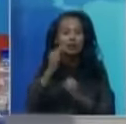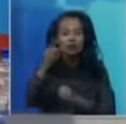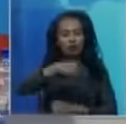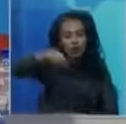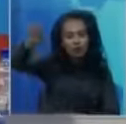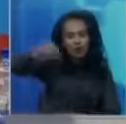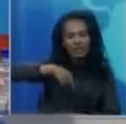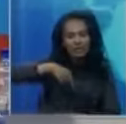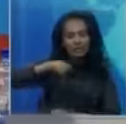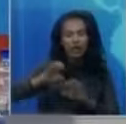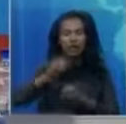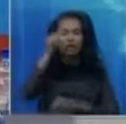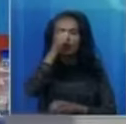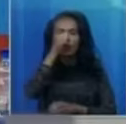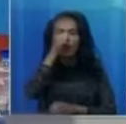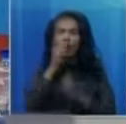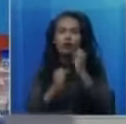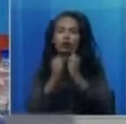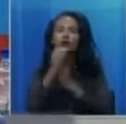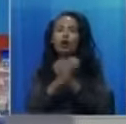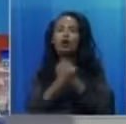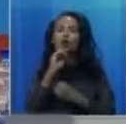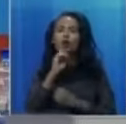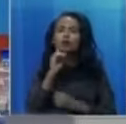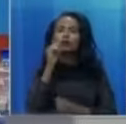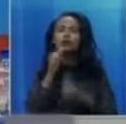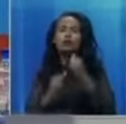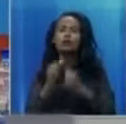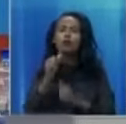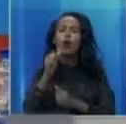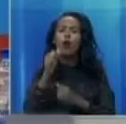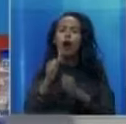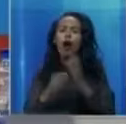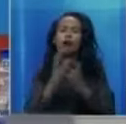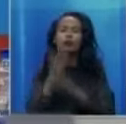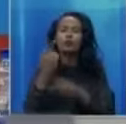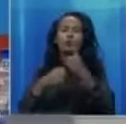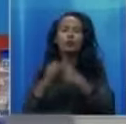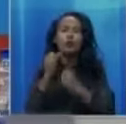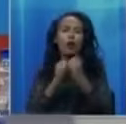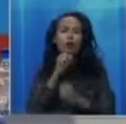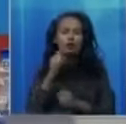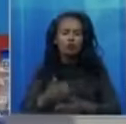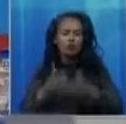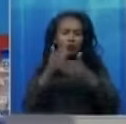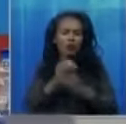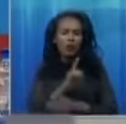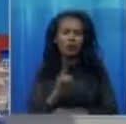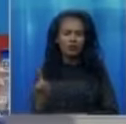ብናደርግ ኢትዮጵያ ሩጫ ሀገር ናት የትኛው ዓለም ነው መጥቶ ማይሮጠው ግንባታ ቆይ ፈልግም